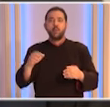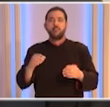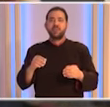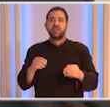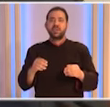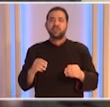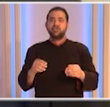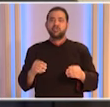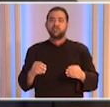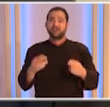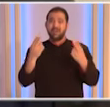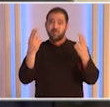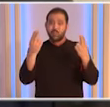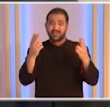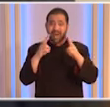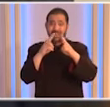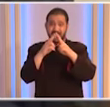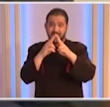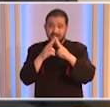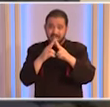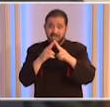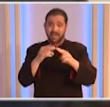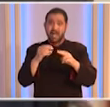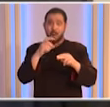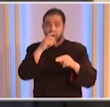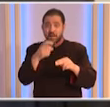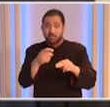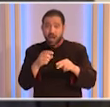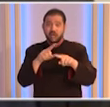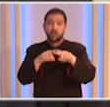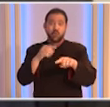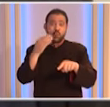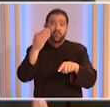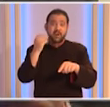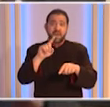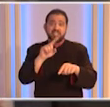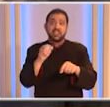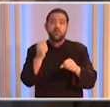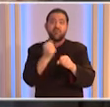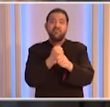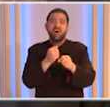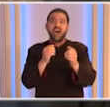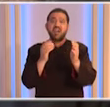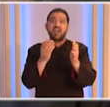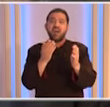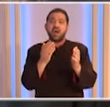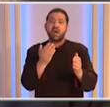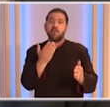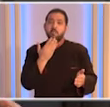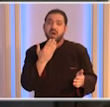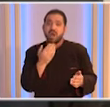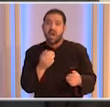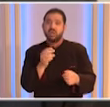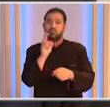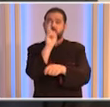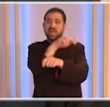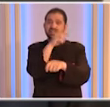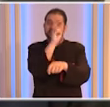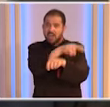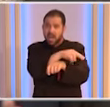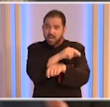bărbatului cu femeie ca să curme desfrânarea care se poate săvârși în afara căsătoriei, și atunci când s-au unit bărbatul și cu femeia, sunt amândoi un